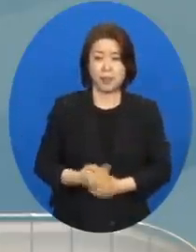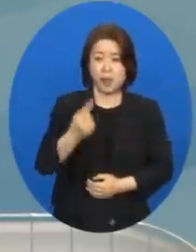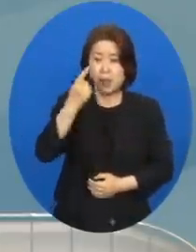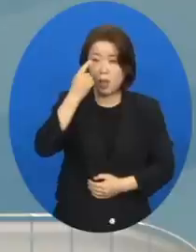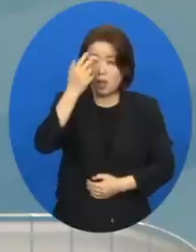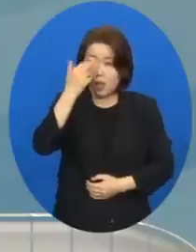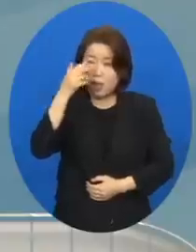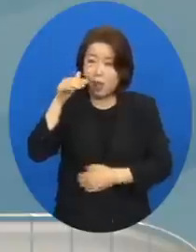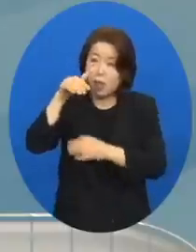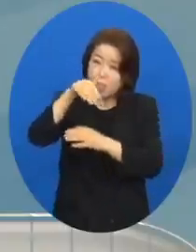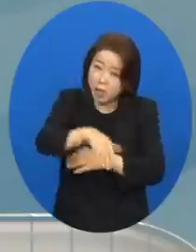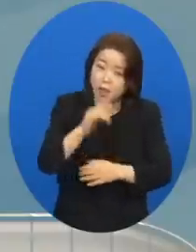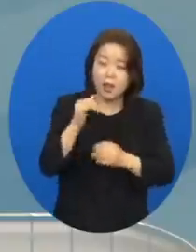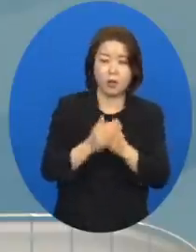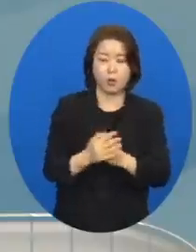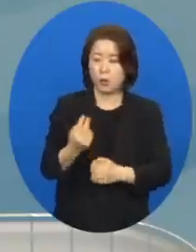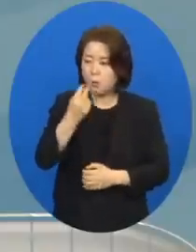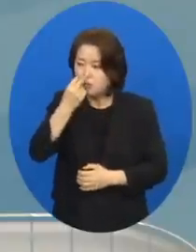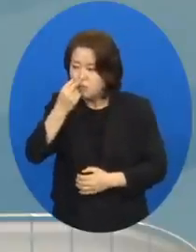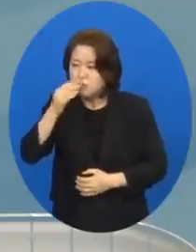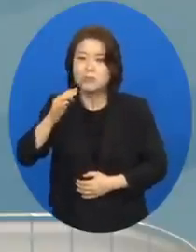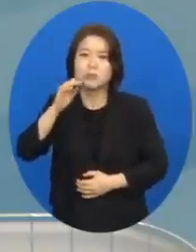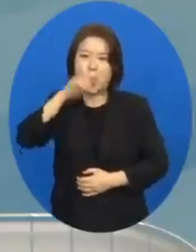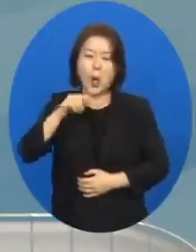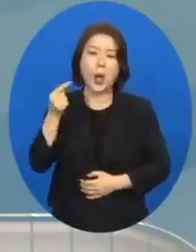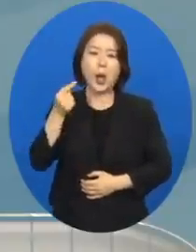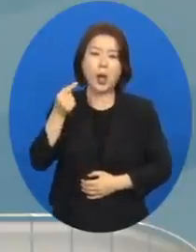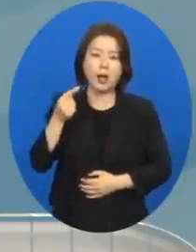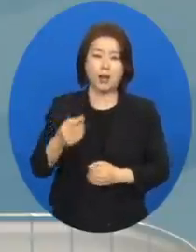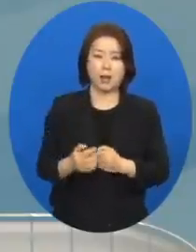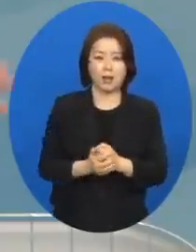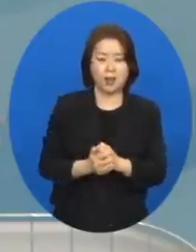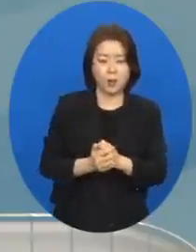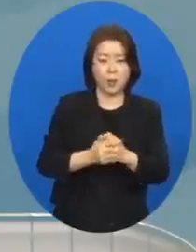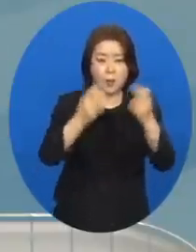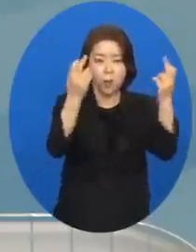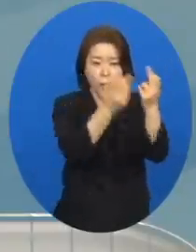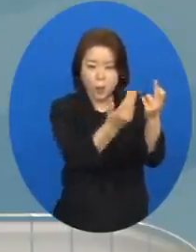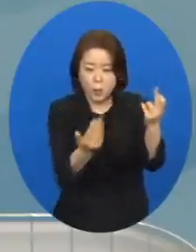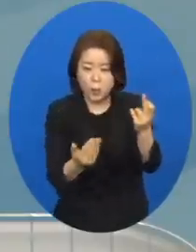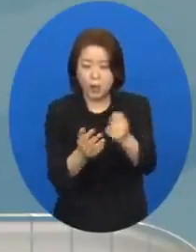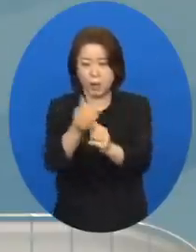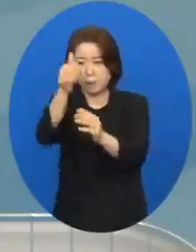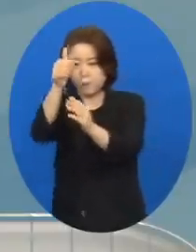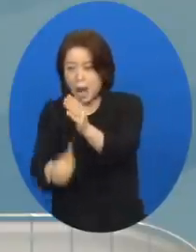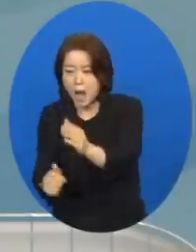좋고 냄새도 잘 못 맡아서 늘 골짜기에 잘 빠져버리고